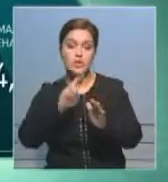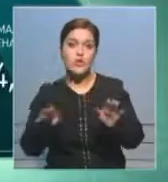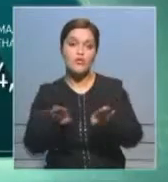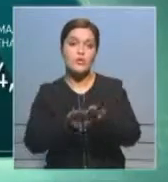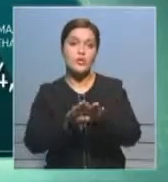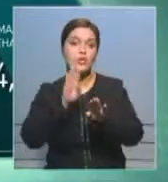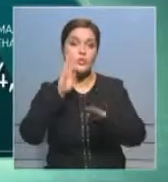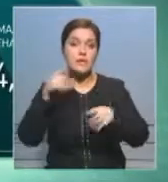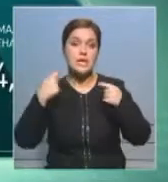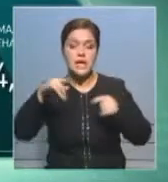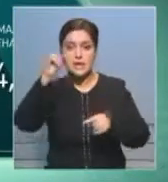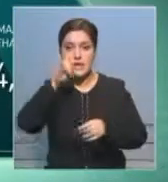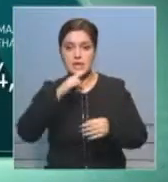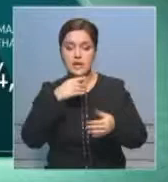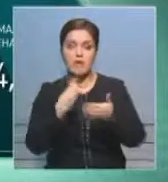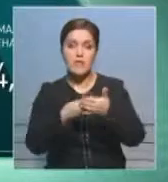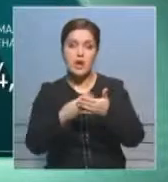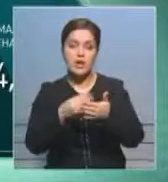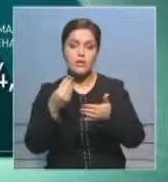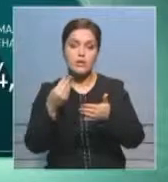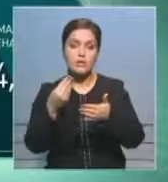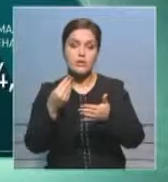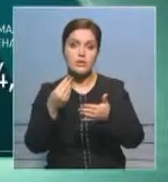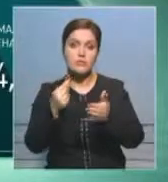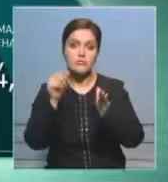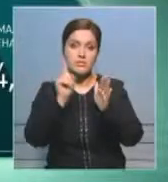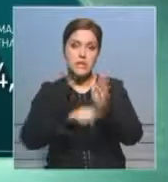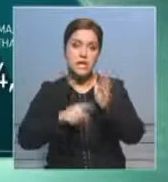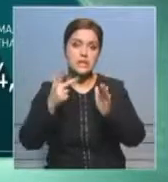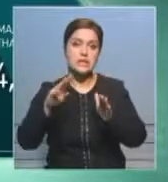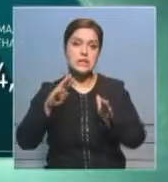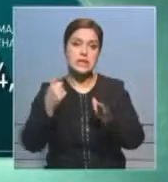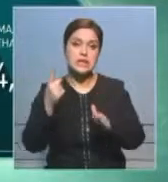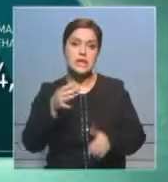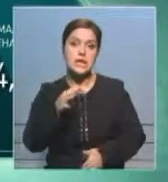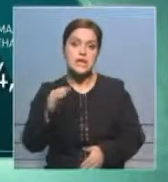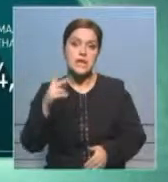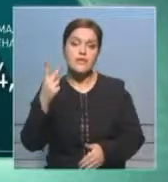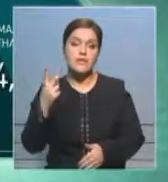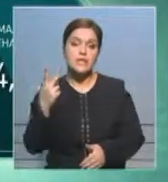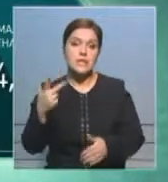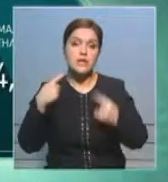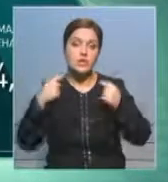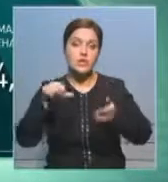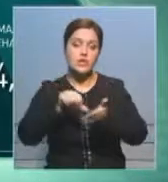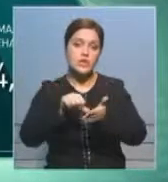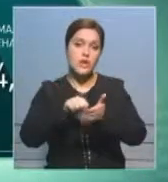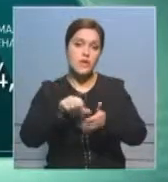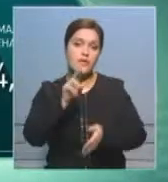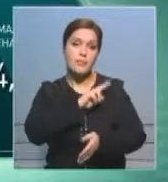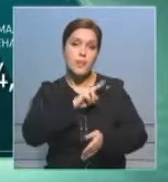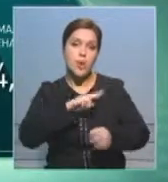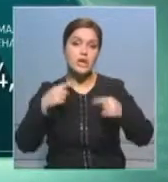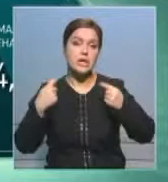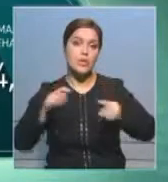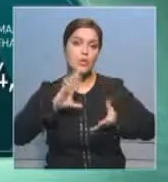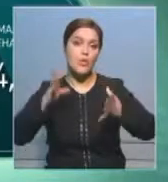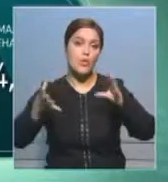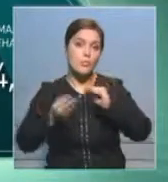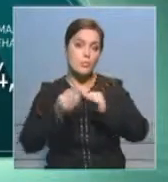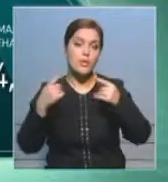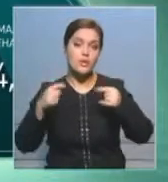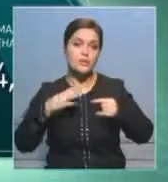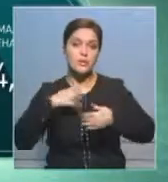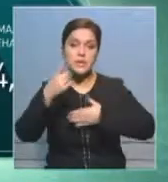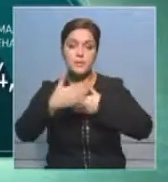в сравнении с утренними торгами казахстанская валюта подешевела на 3 тенге 1-23 трейдера участвовали в работе рынка в общий